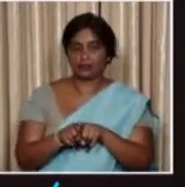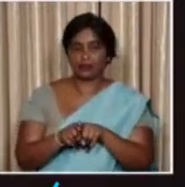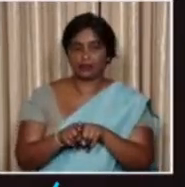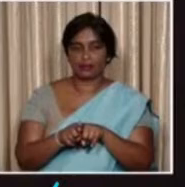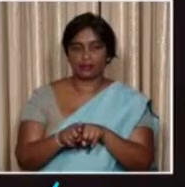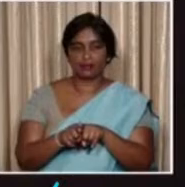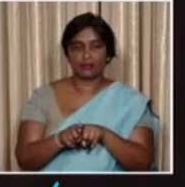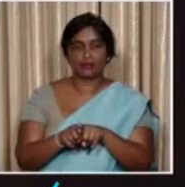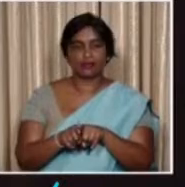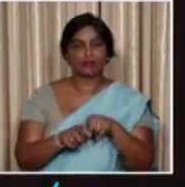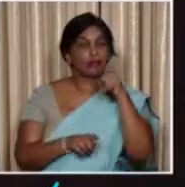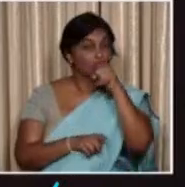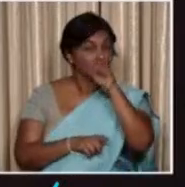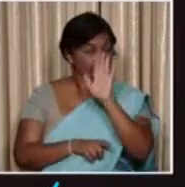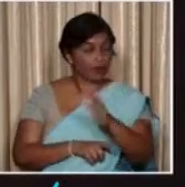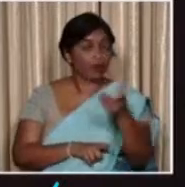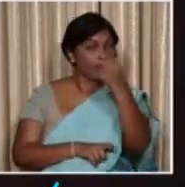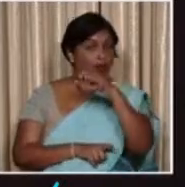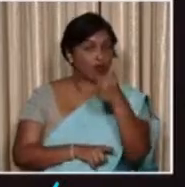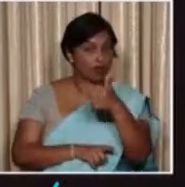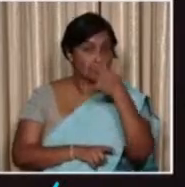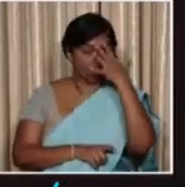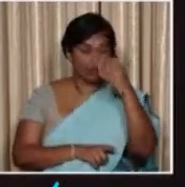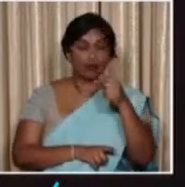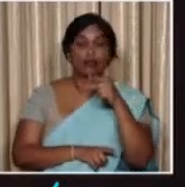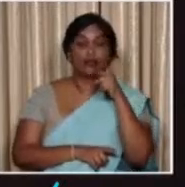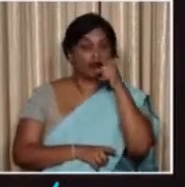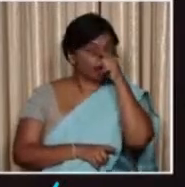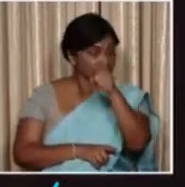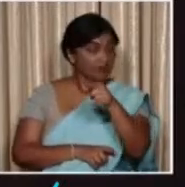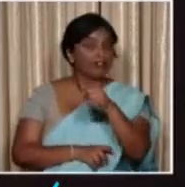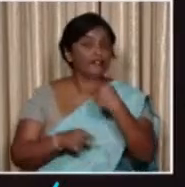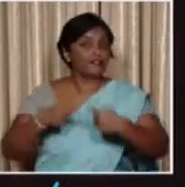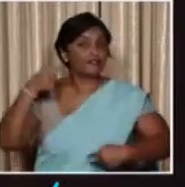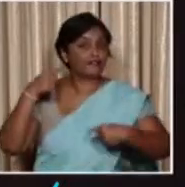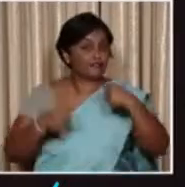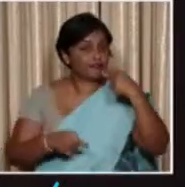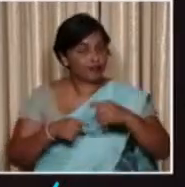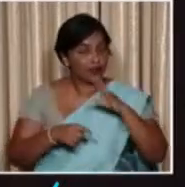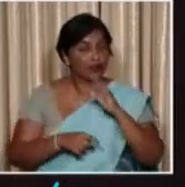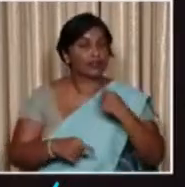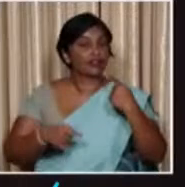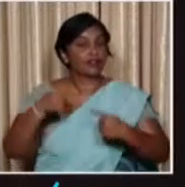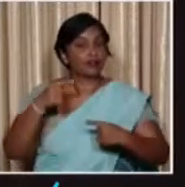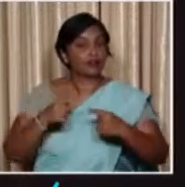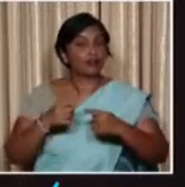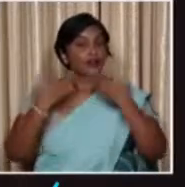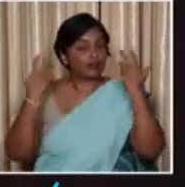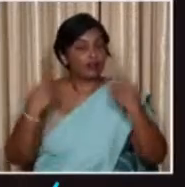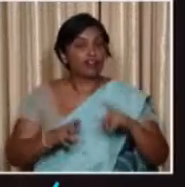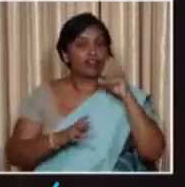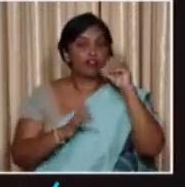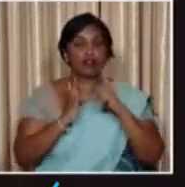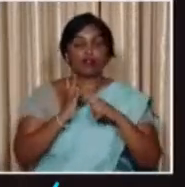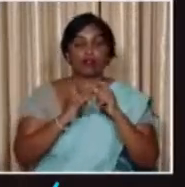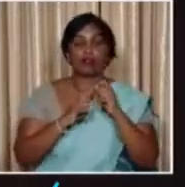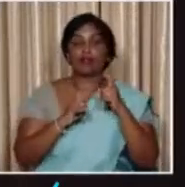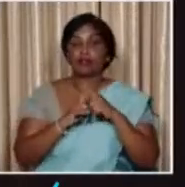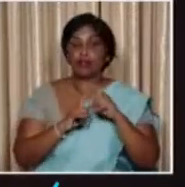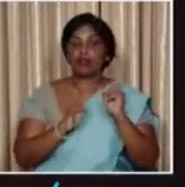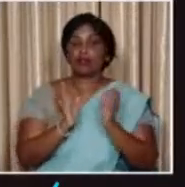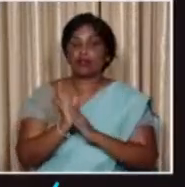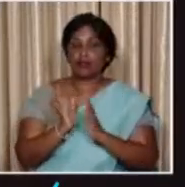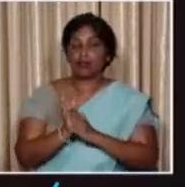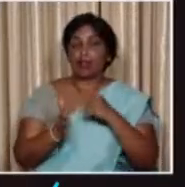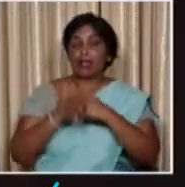ඒ නිසා ඔබතුමාලා හොඳට මතක තියාගන්න. ඔබතුමාලා විවාදයක් කරලා විවාදේ ඉවර කරලා කෝප් කමිටුවට ආවේ කෝප්